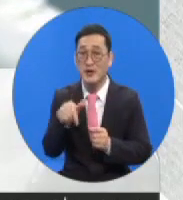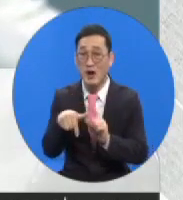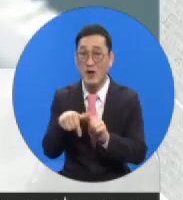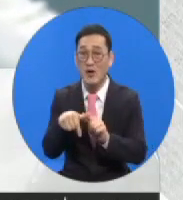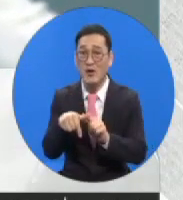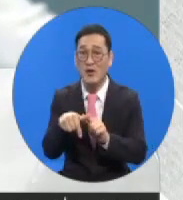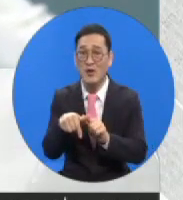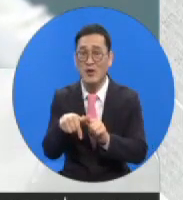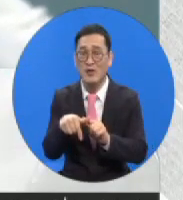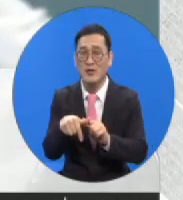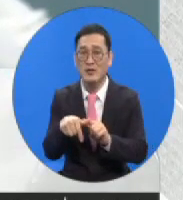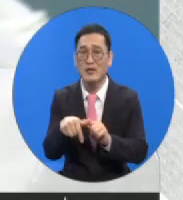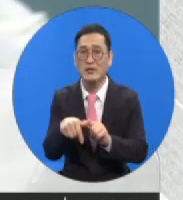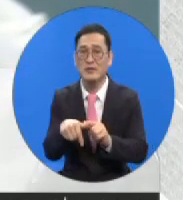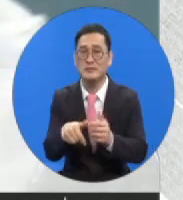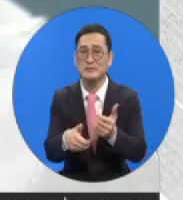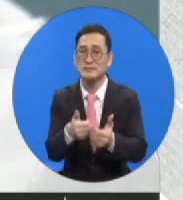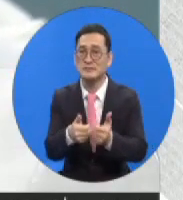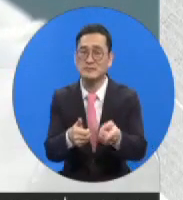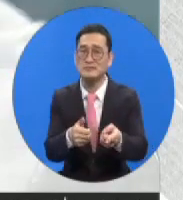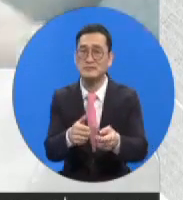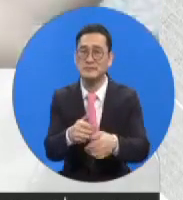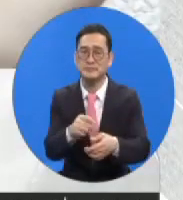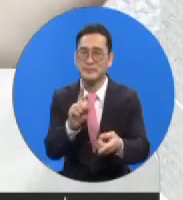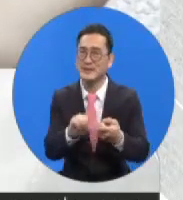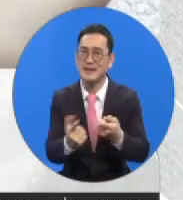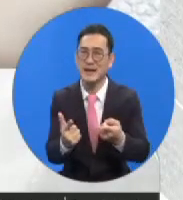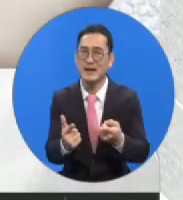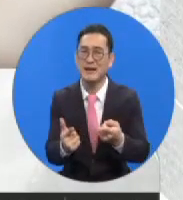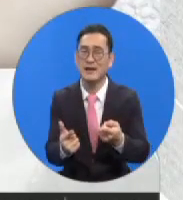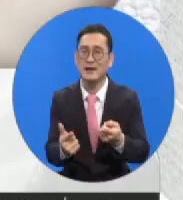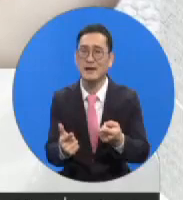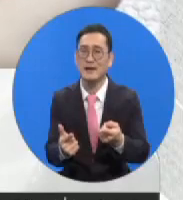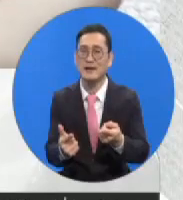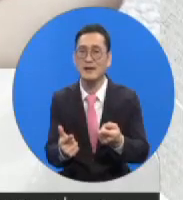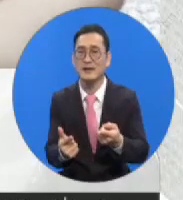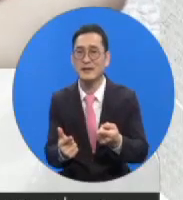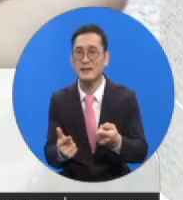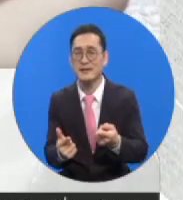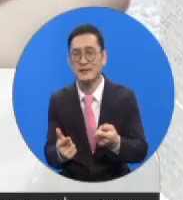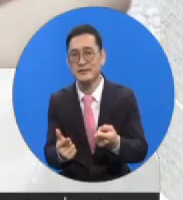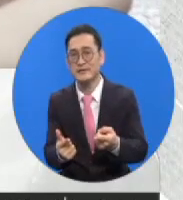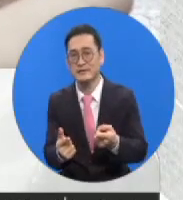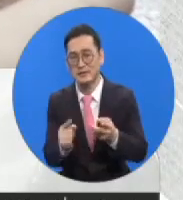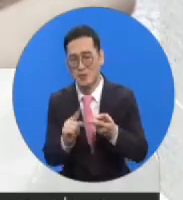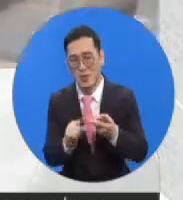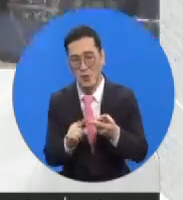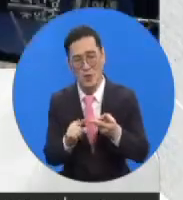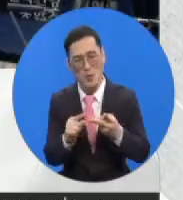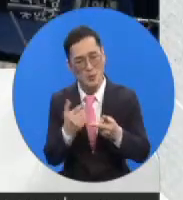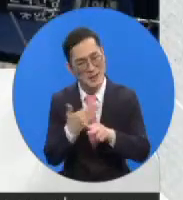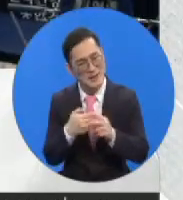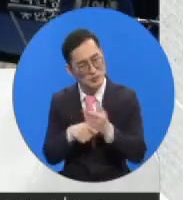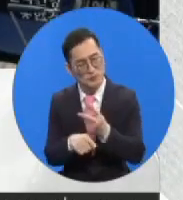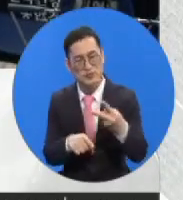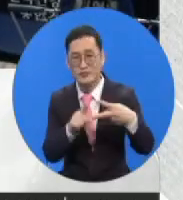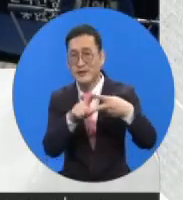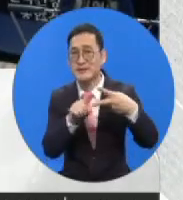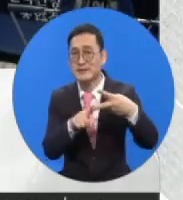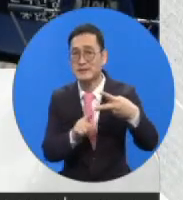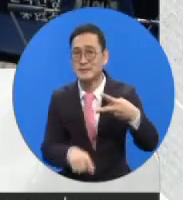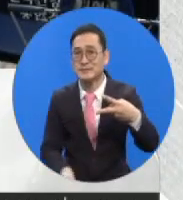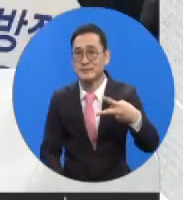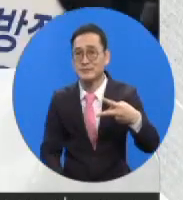근데 길랭바레보다는 제가 보기에 현상화한 아나필락시스랑 더 관련성이 높아 보이는데 전문가들은 또 그렇게 얘기를